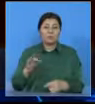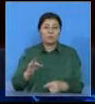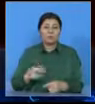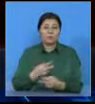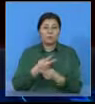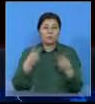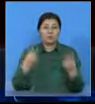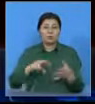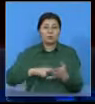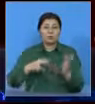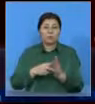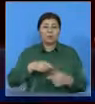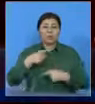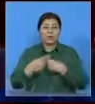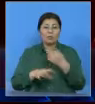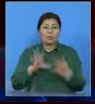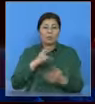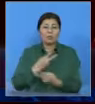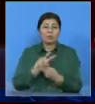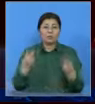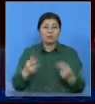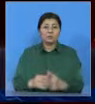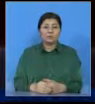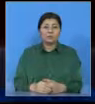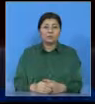жоспарлап отыр. Ол енді алдағы уақыттың еншісінде.